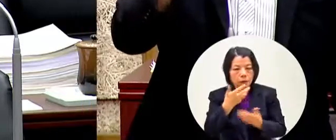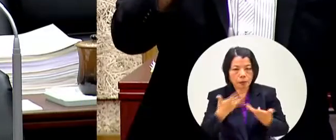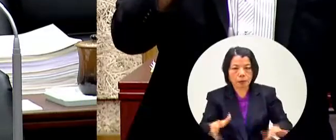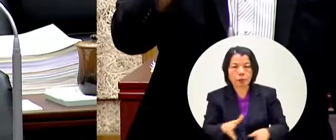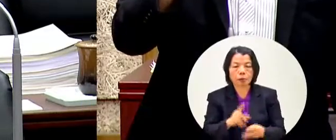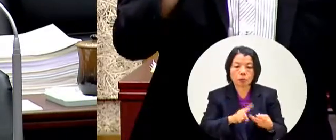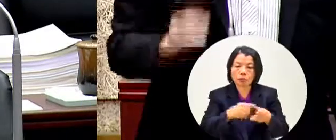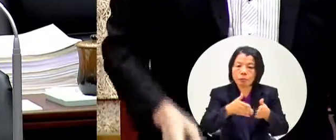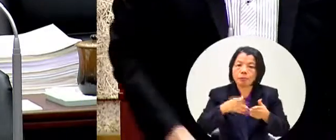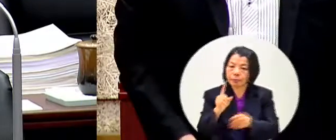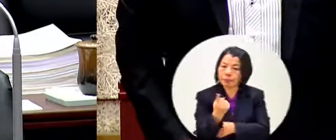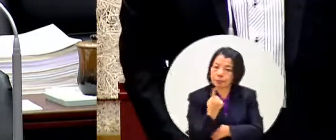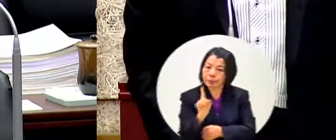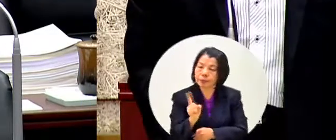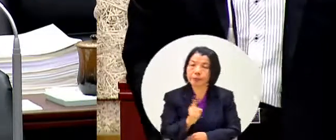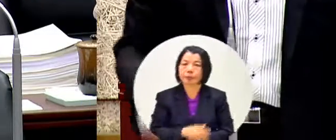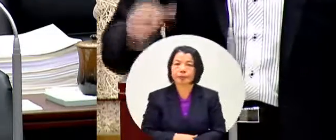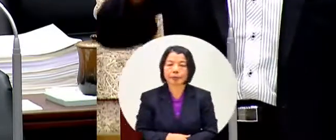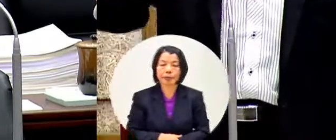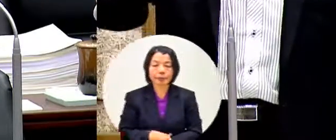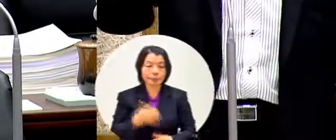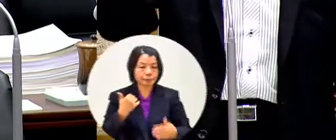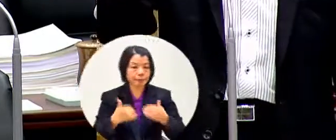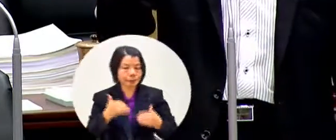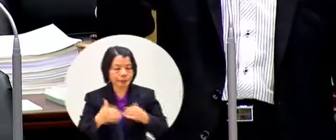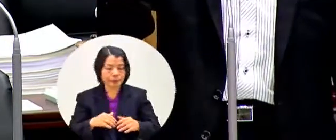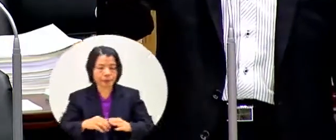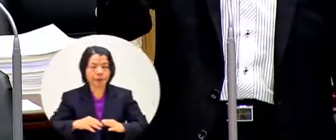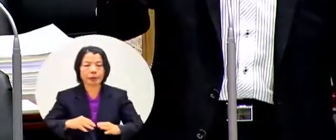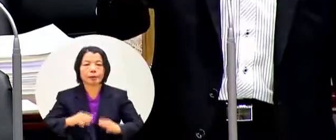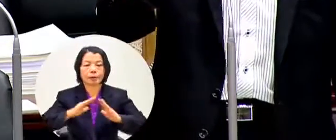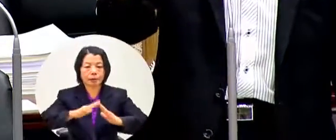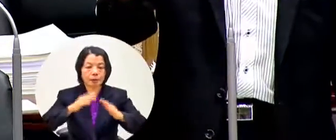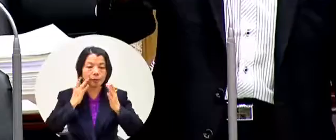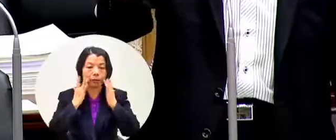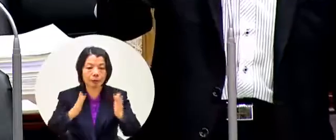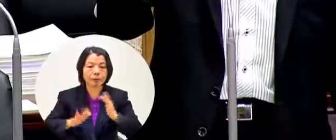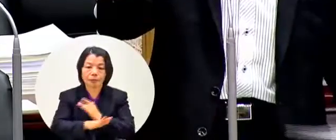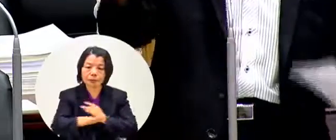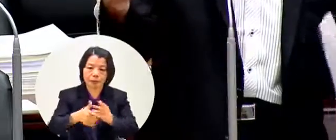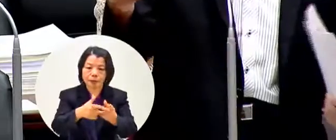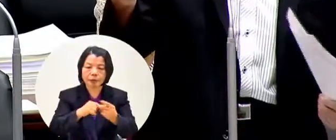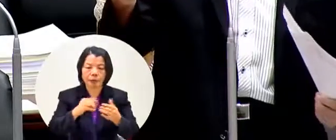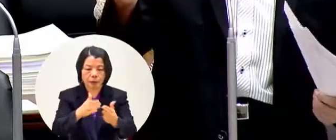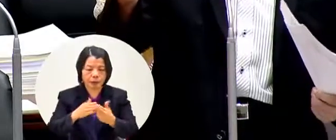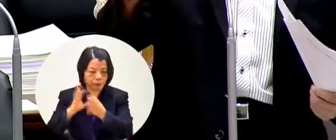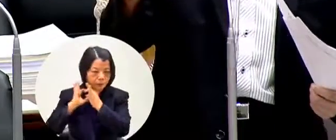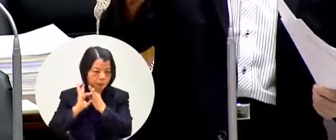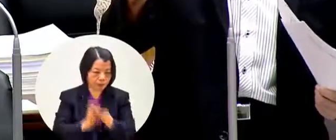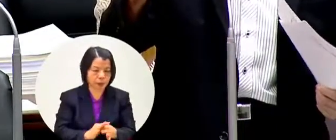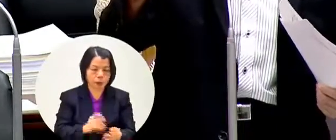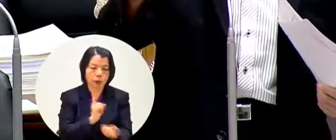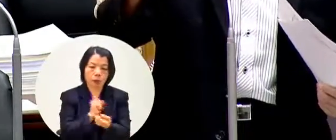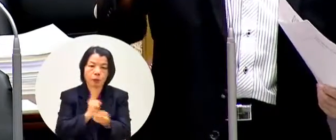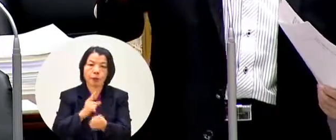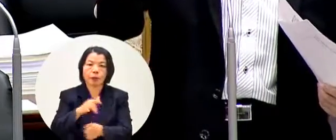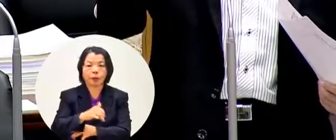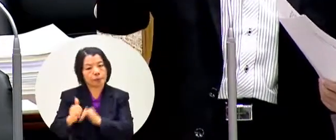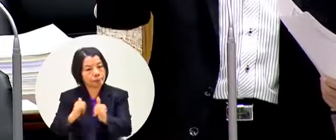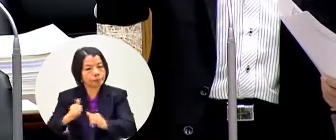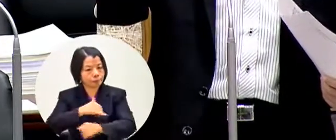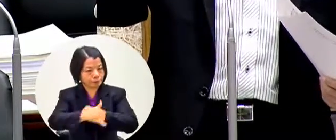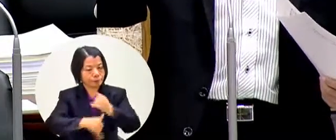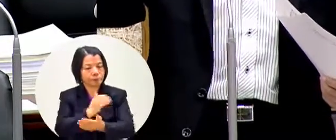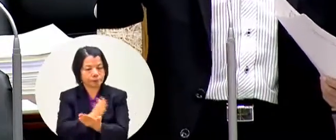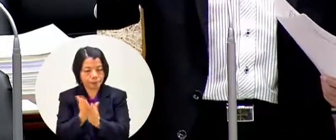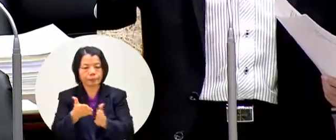谢。 那地震局黄局长，请答复。 谢谢主席，谢谢黄议员对于87期重划区的一个关心哈。啊，刚刚讲了